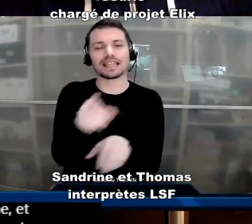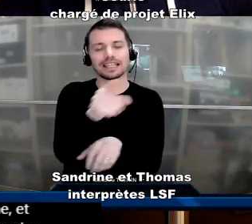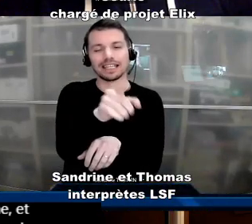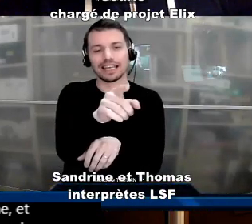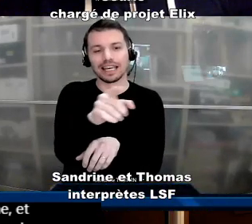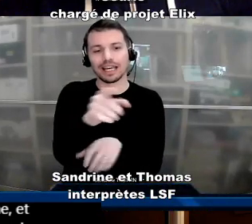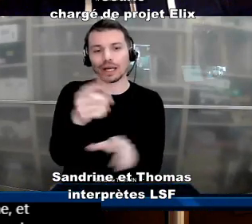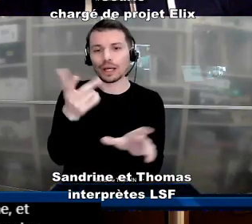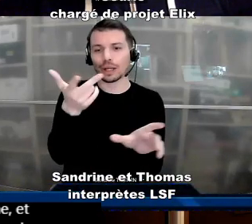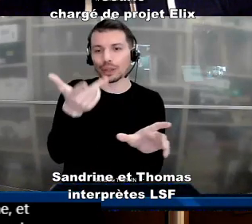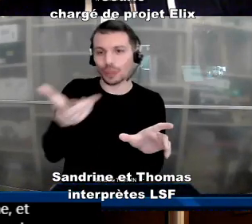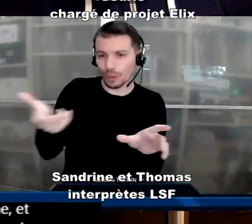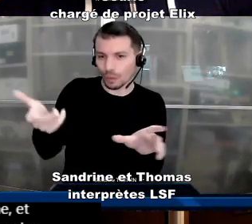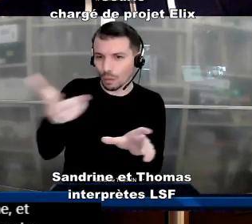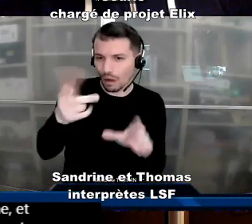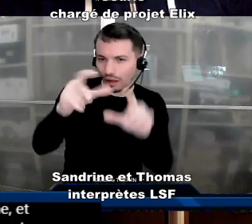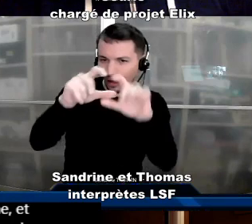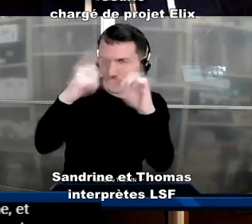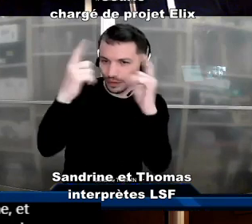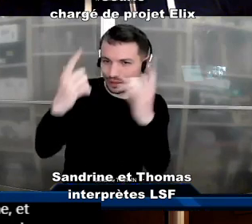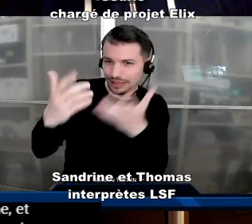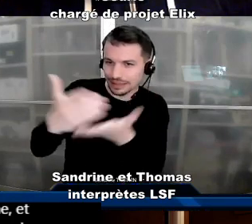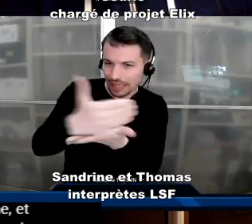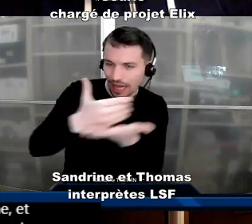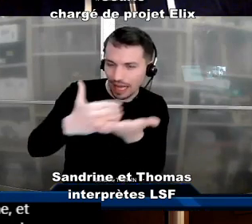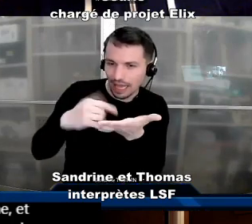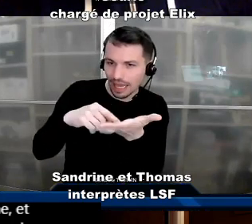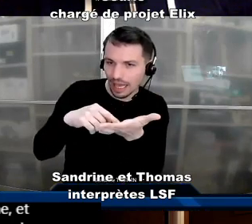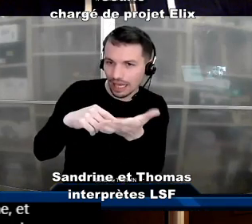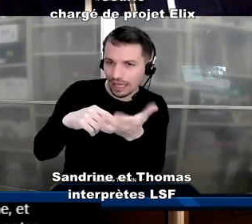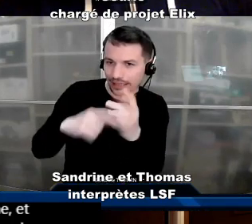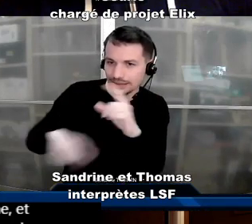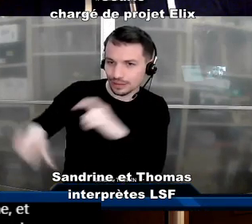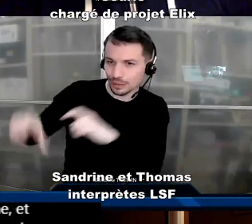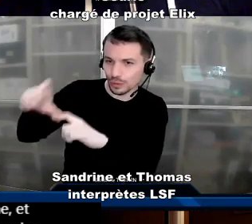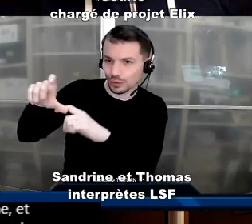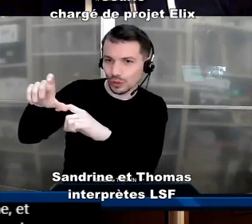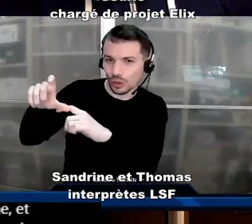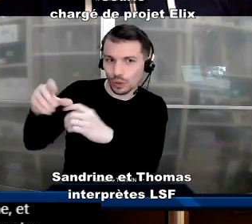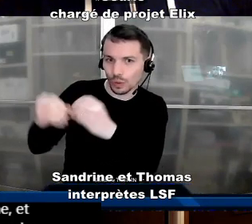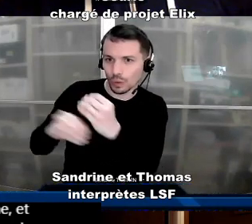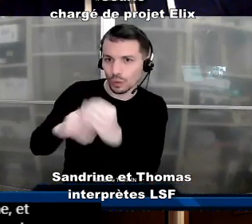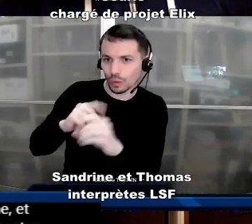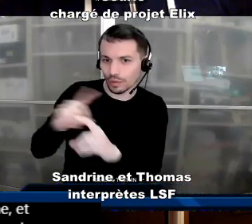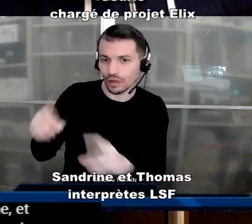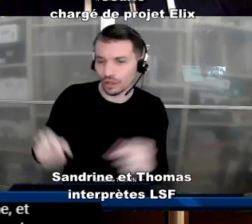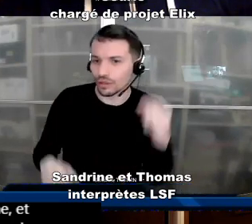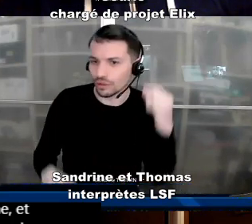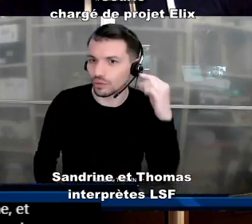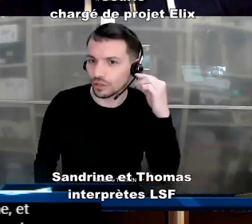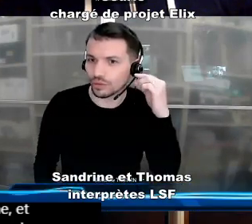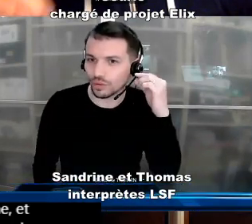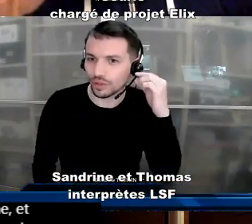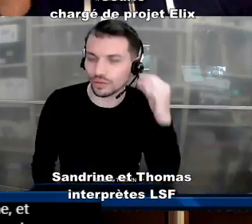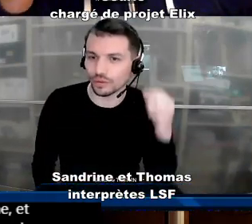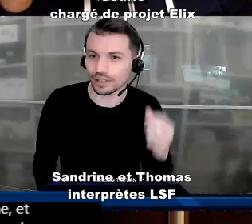vous êtes tous les trois salariés chez Signe de Sens ou pas tous? Voilà, ça là chez Signe de Sens, ok. Donc